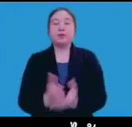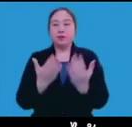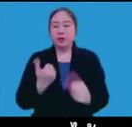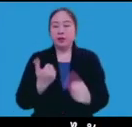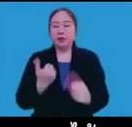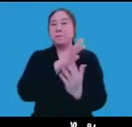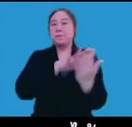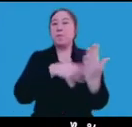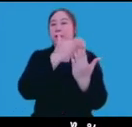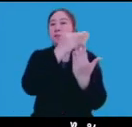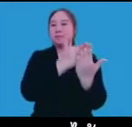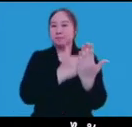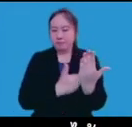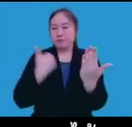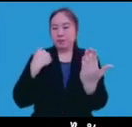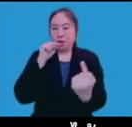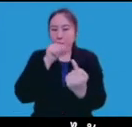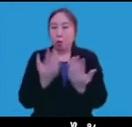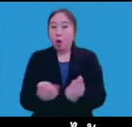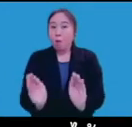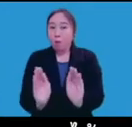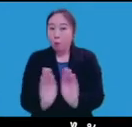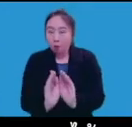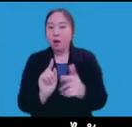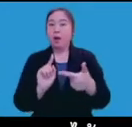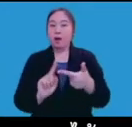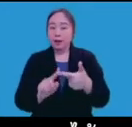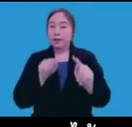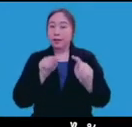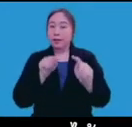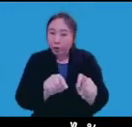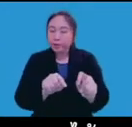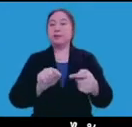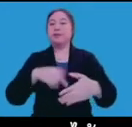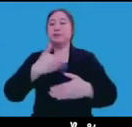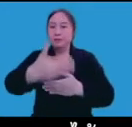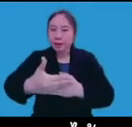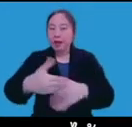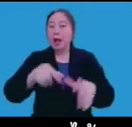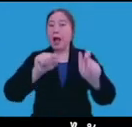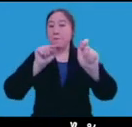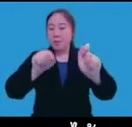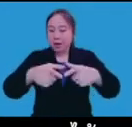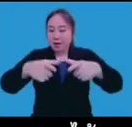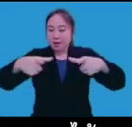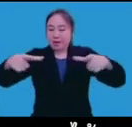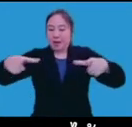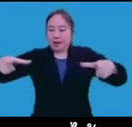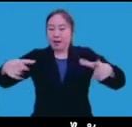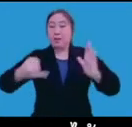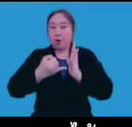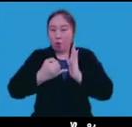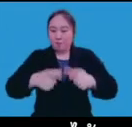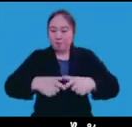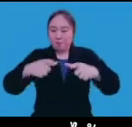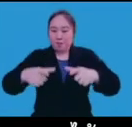เราถึงได้วางโมเดลไว้ว่ามันจะมีโมเดลระดับครัวเรือนโมเดลระดับตำบลโมเดลระดับอำเภอและโมเดลระดับจังหวัดนะ